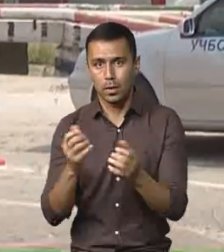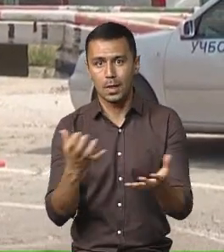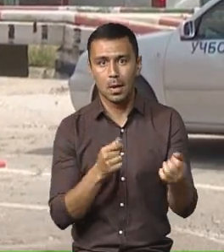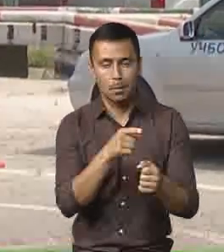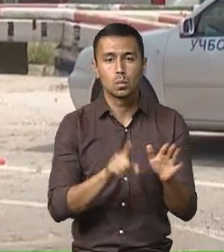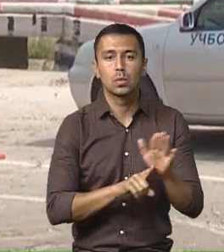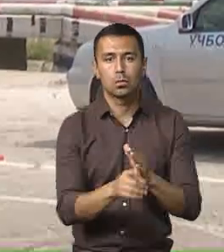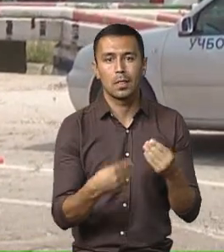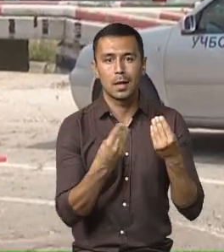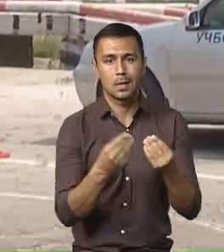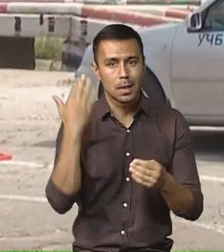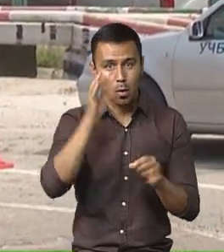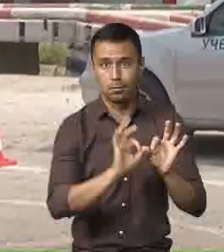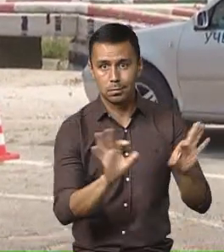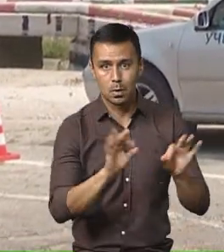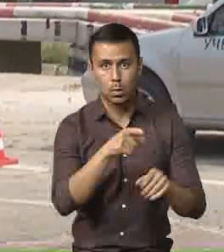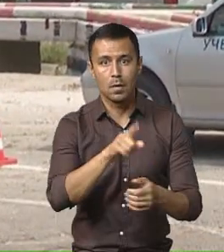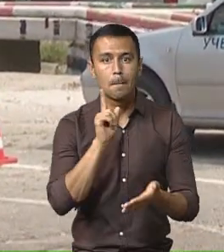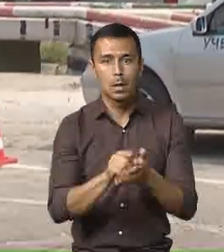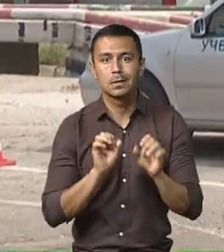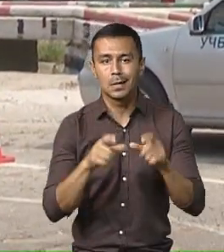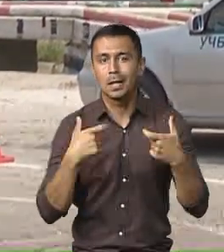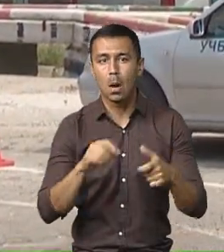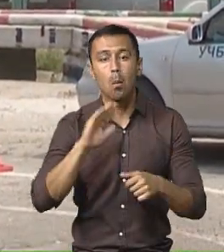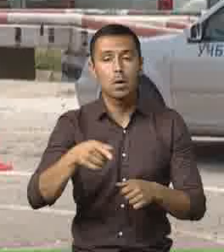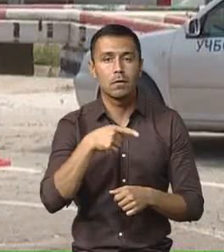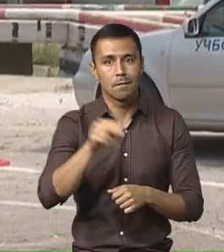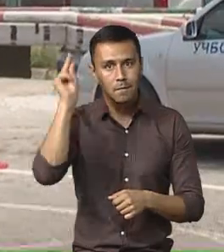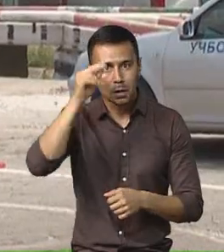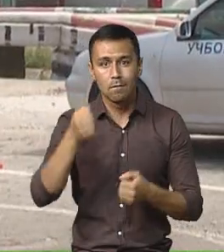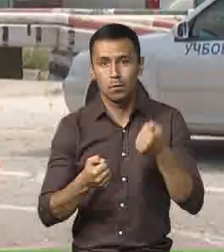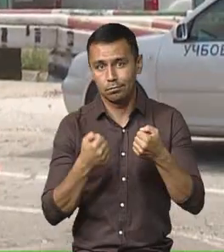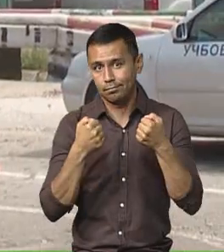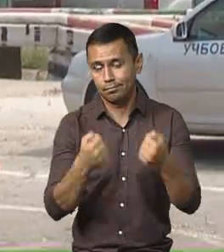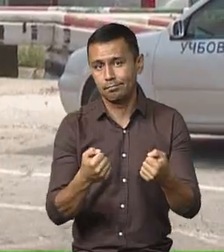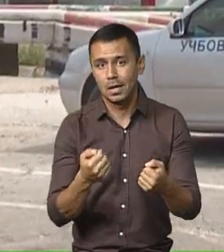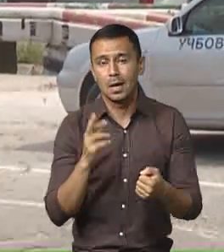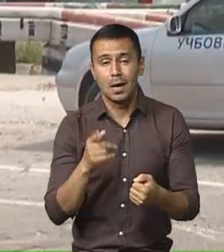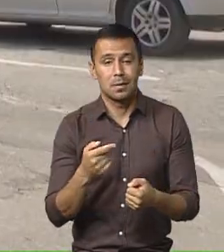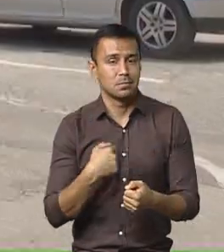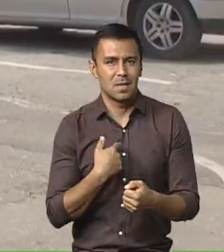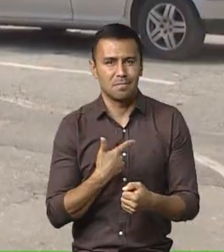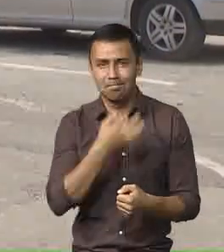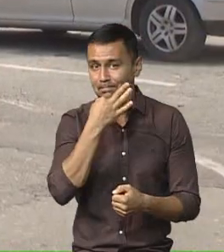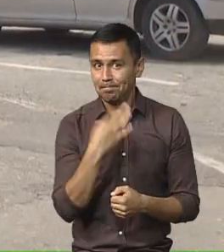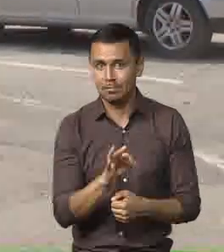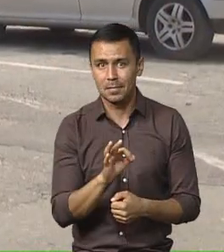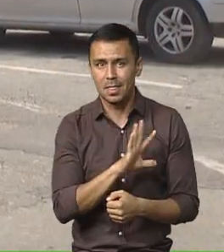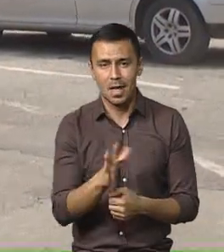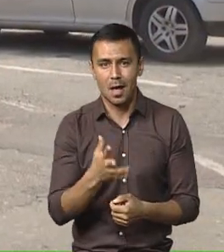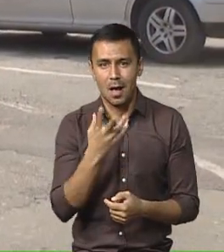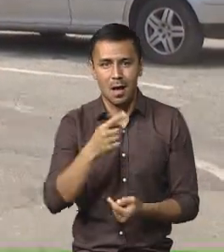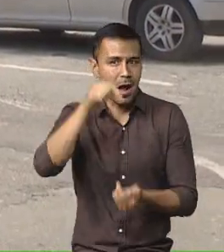їм спочатку дається теорія, потім вони мають здати екзамен, потім вони вчаться водінню. Як на мене, це не дуже не гармонійно,